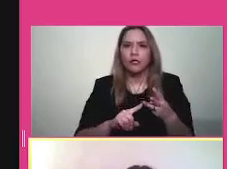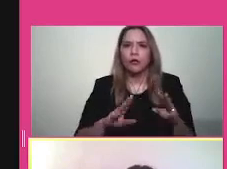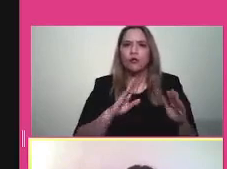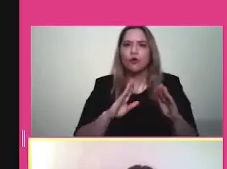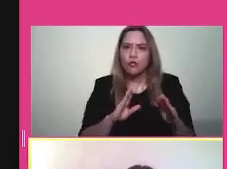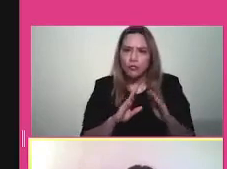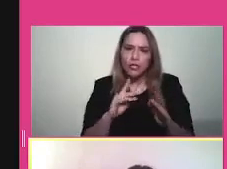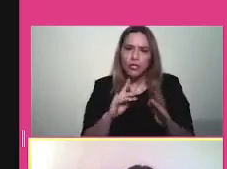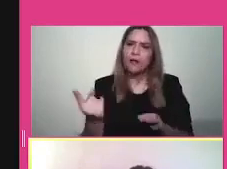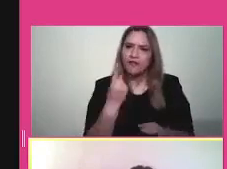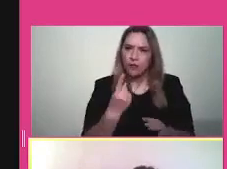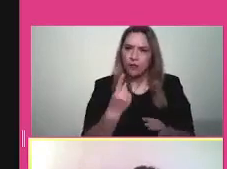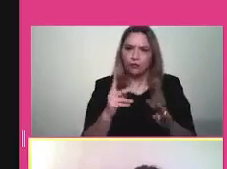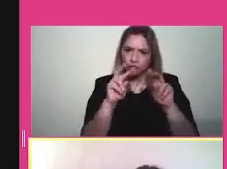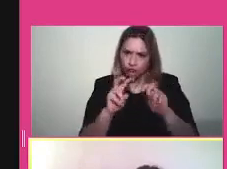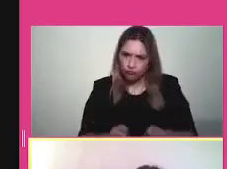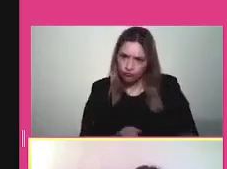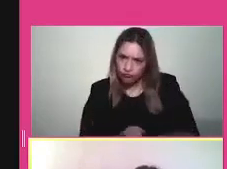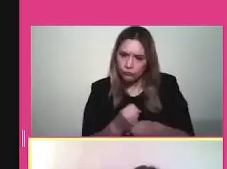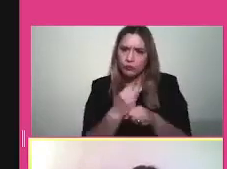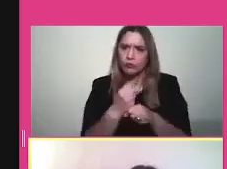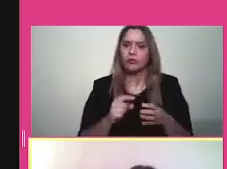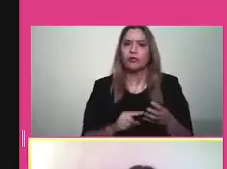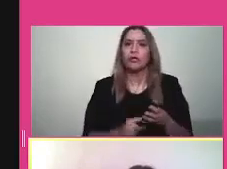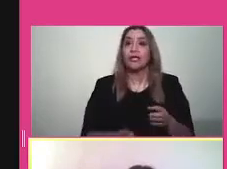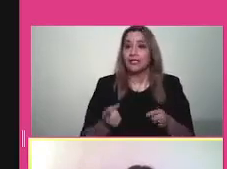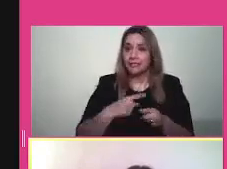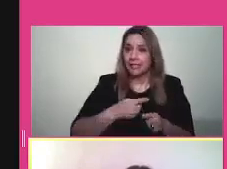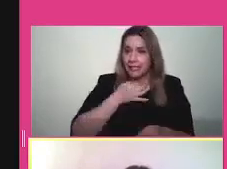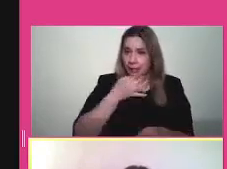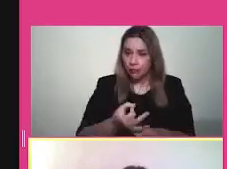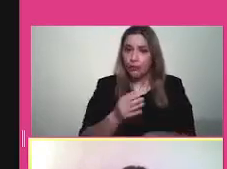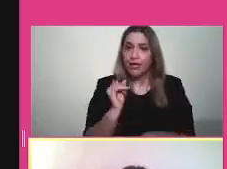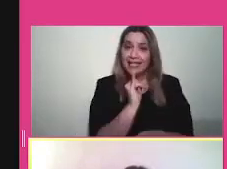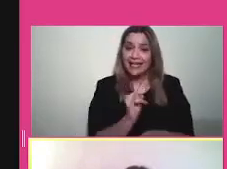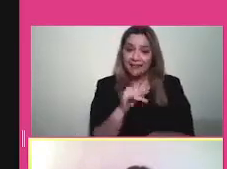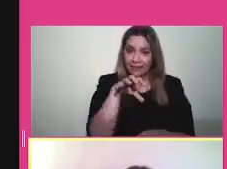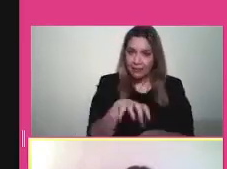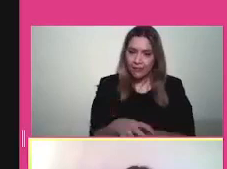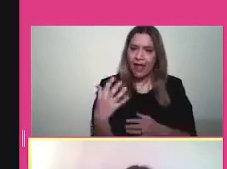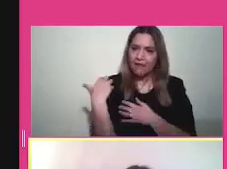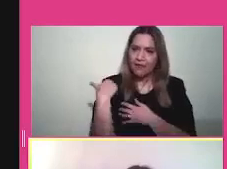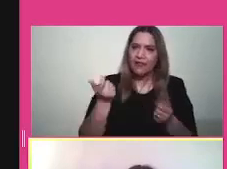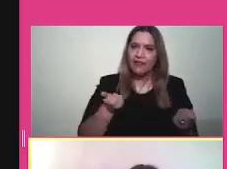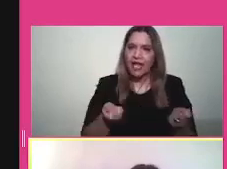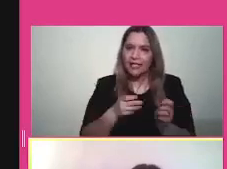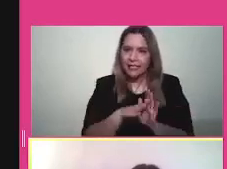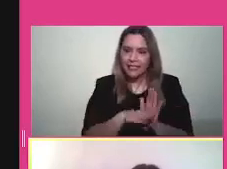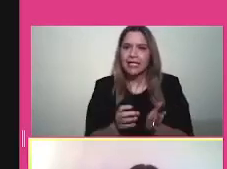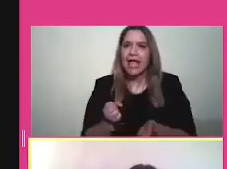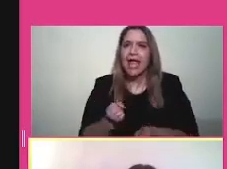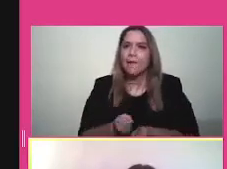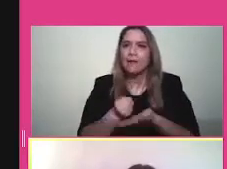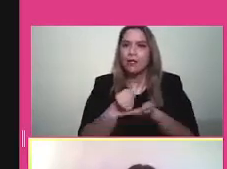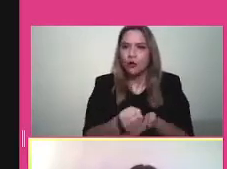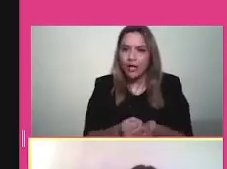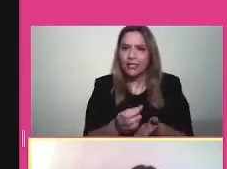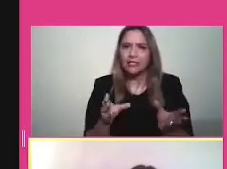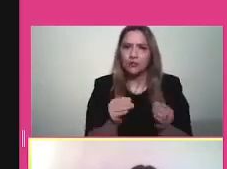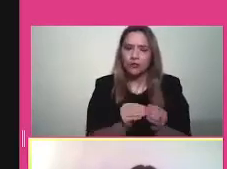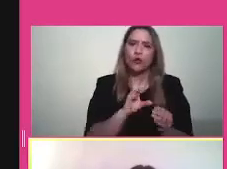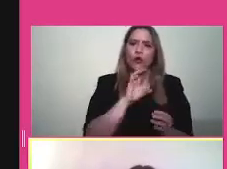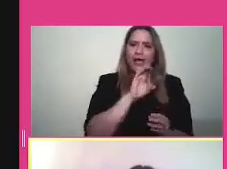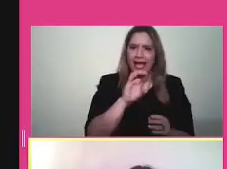του περιβάλλοντος. Αξίζει να αναφερθεί πως το Ίδρυμα είχε αναλάβει τη διαχείριση της επιχορήγησης των EEA Grants